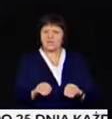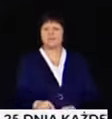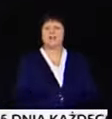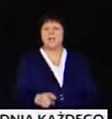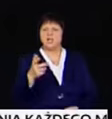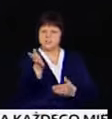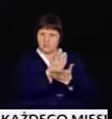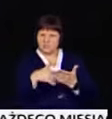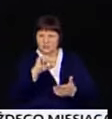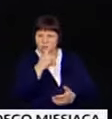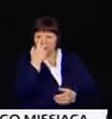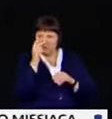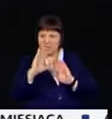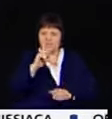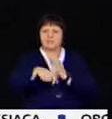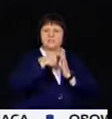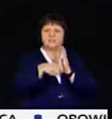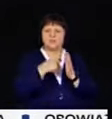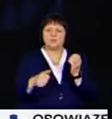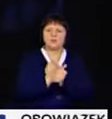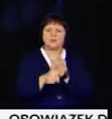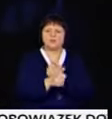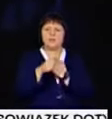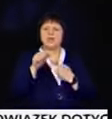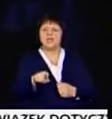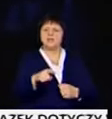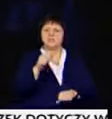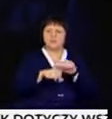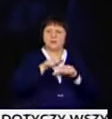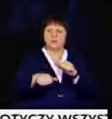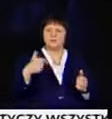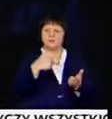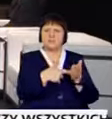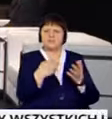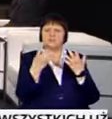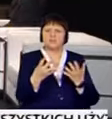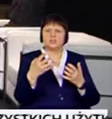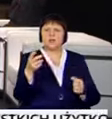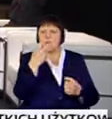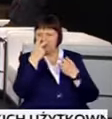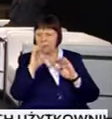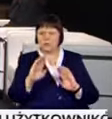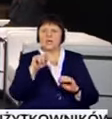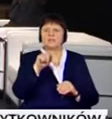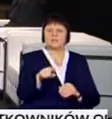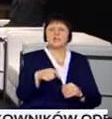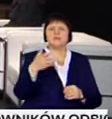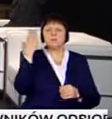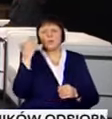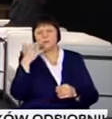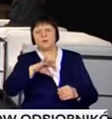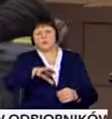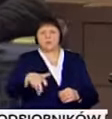drugą spotkania wypełnił pokaz filmu dokumentalnego Perecowicze z roku 2009, który pokazał eksodus grupy dawnych